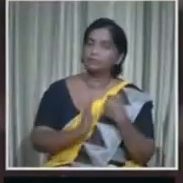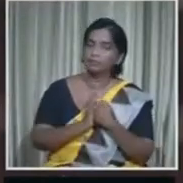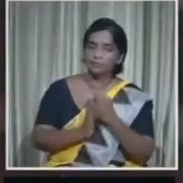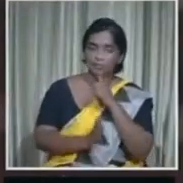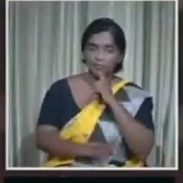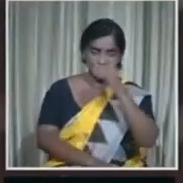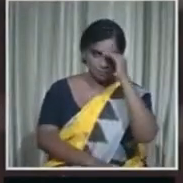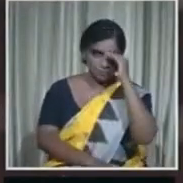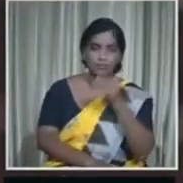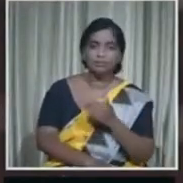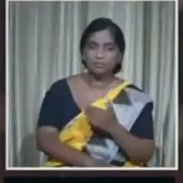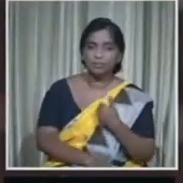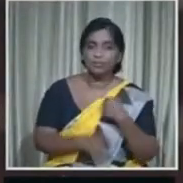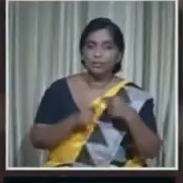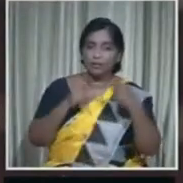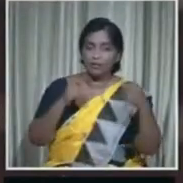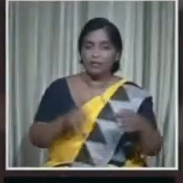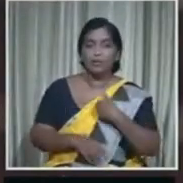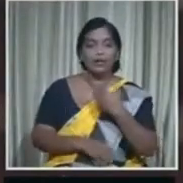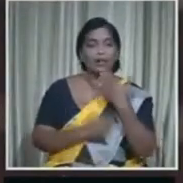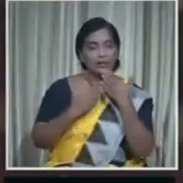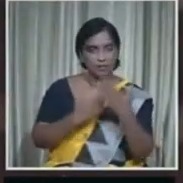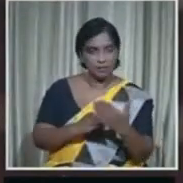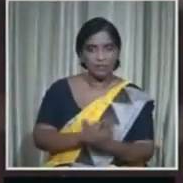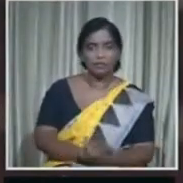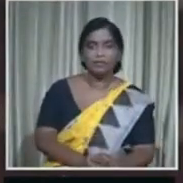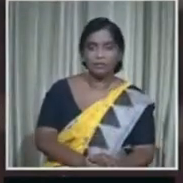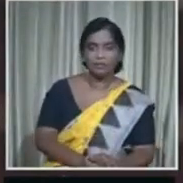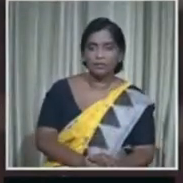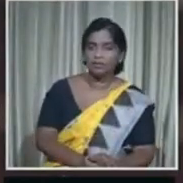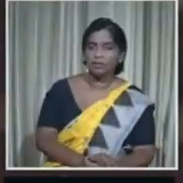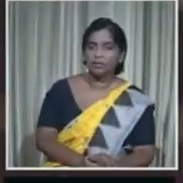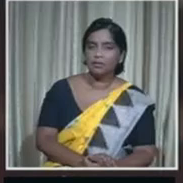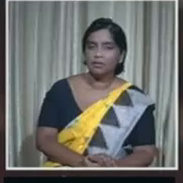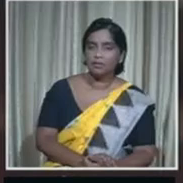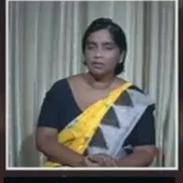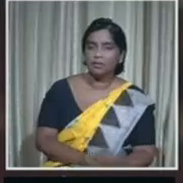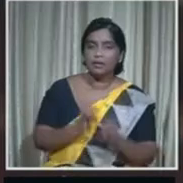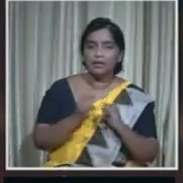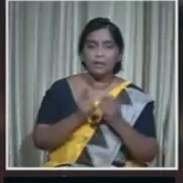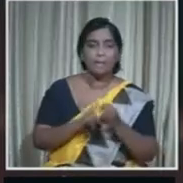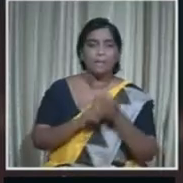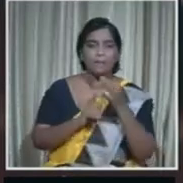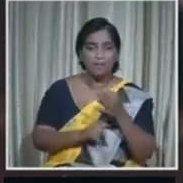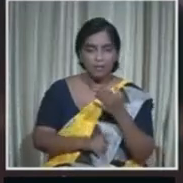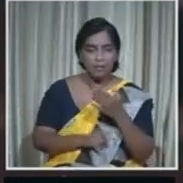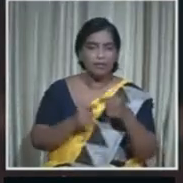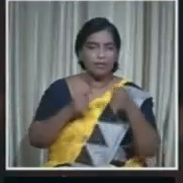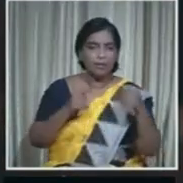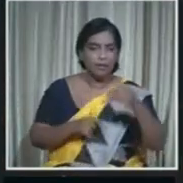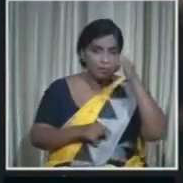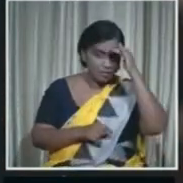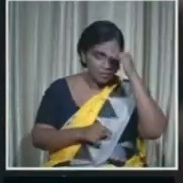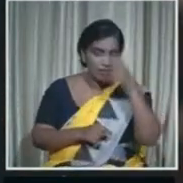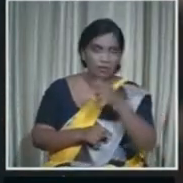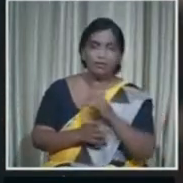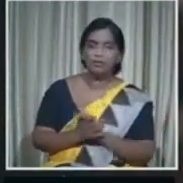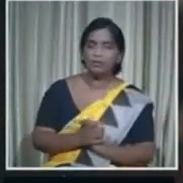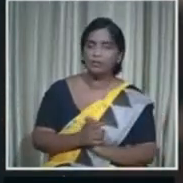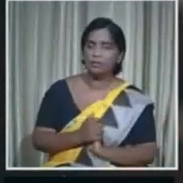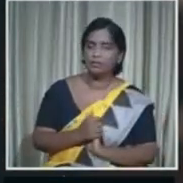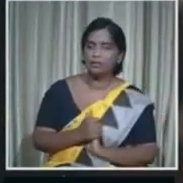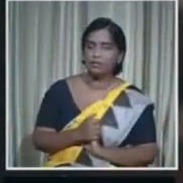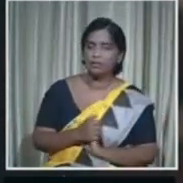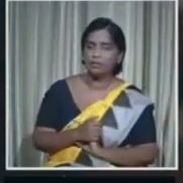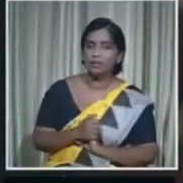කතානායකතුමනි අවිපක්ෂයේ ස්තුතිවන්ත වෙනවා අද විශේෂයෙන්ම සජිත් ප්‍රේමදාස විපක්ෂ නායකතුමාටත්